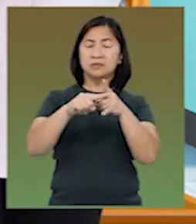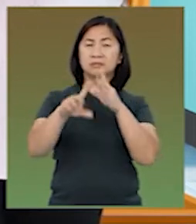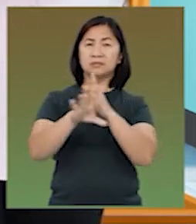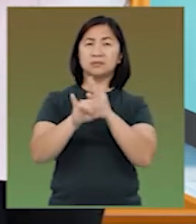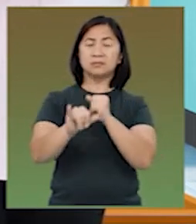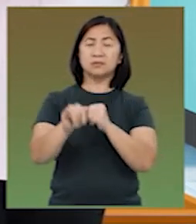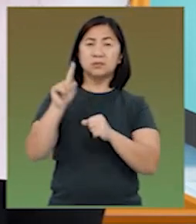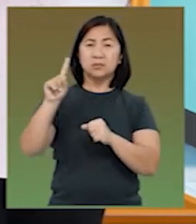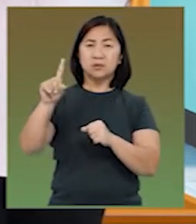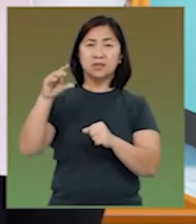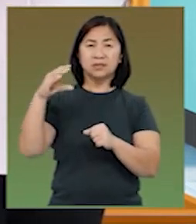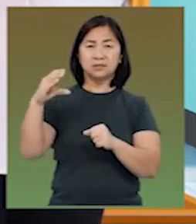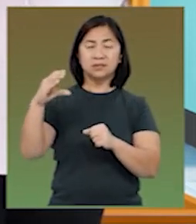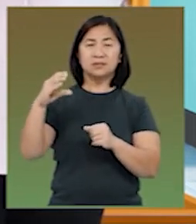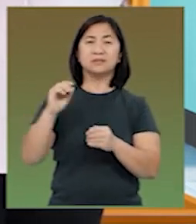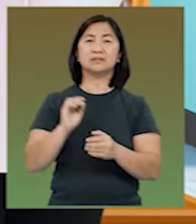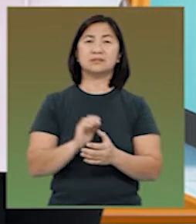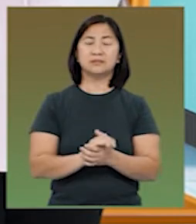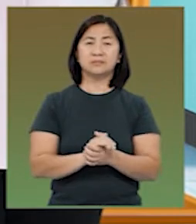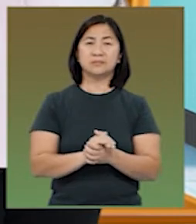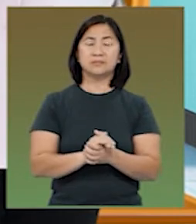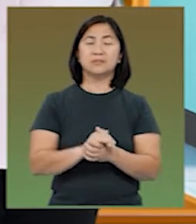by 100.